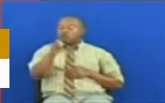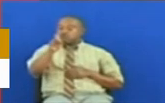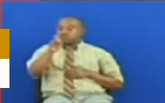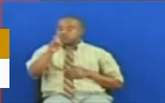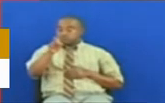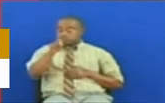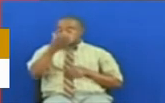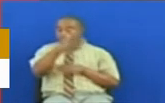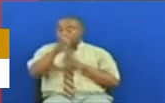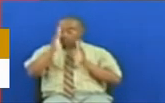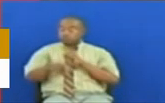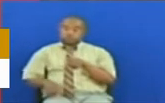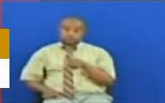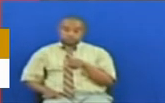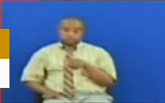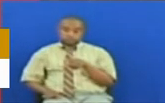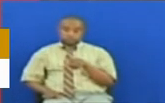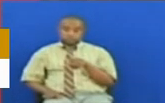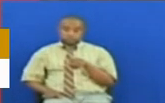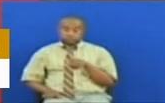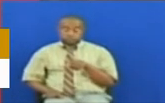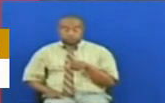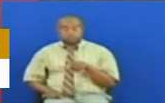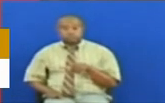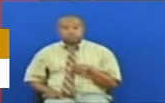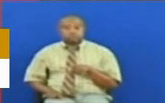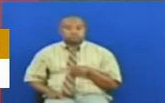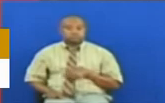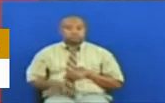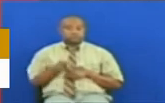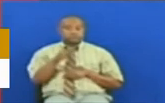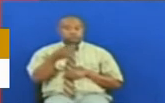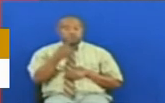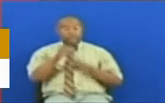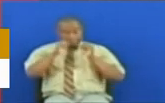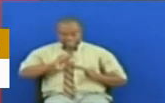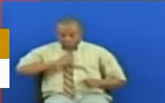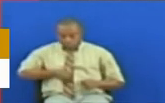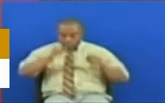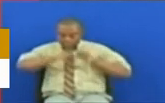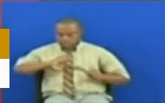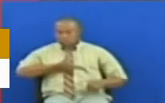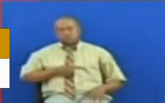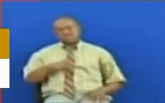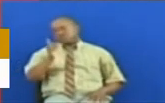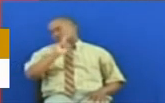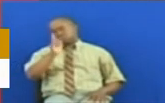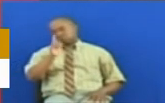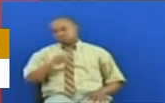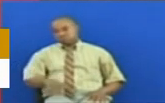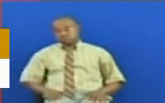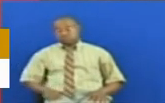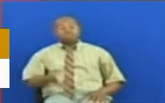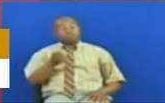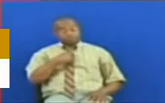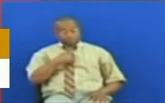tusiangalie katika muktadha wa kwamba lazima tufanye wenyewe. Mheshimiwa Waziri, mimi